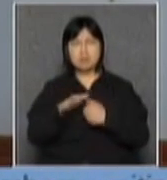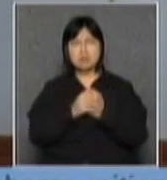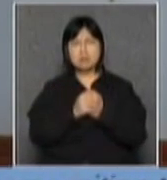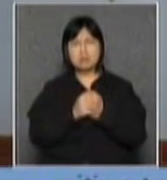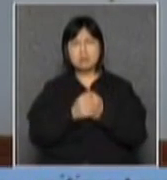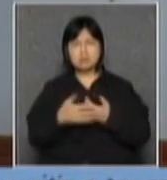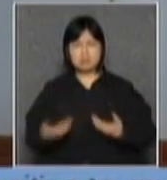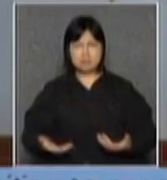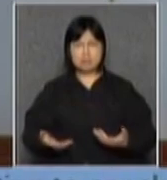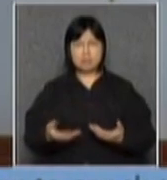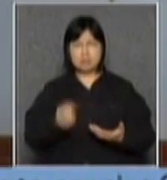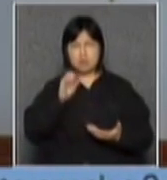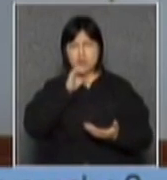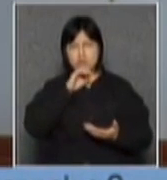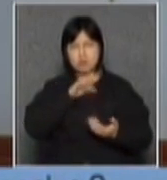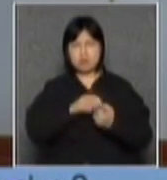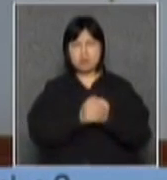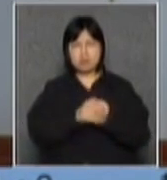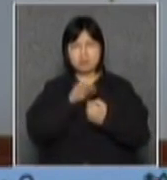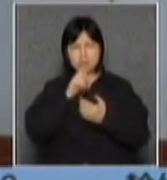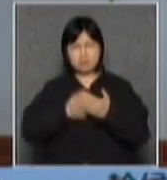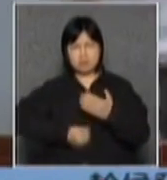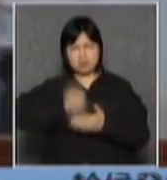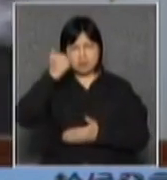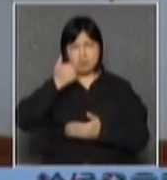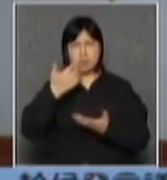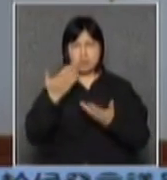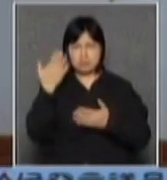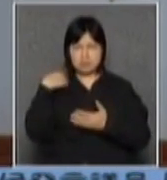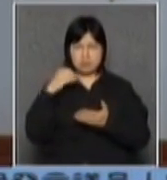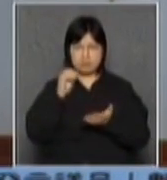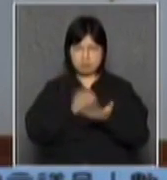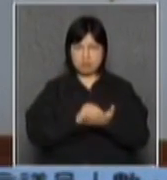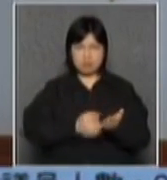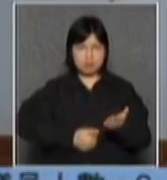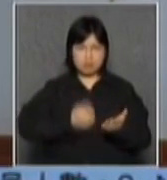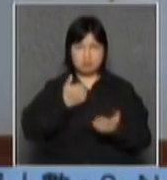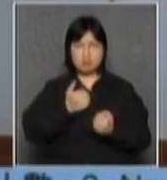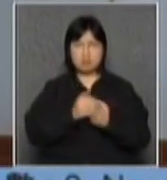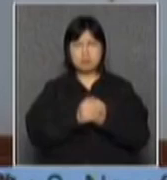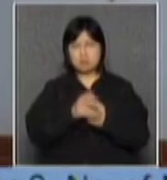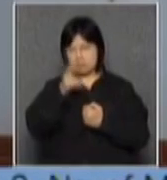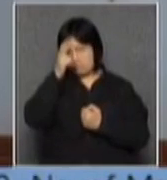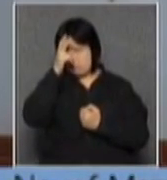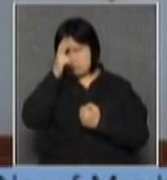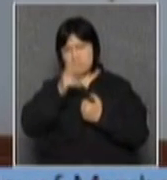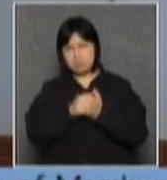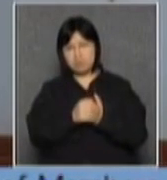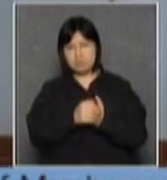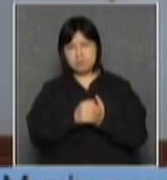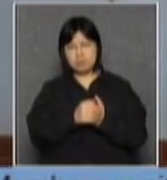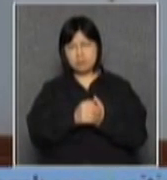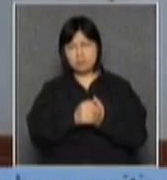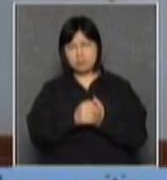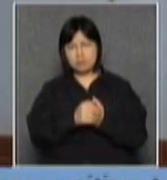今日所講嘅嘢，如果係成立嘅話，或者佢以前立論係成立嘅話，即係話政府喺呢